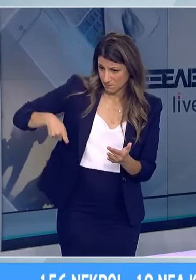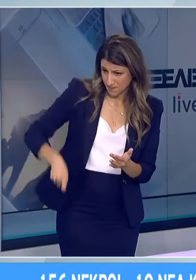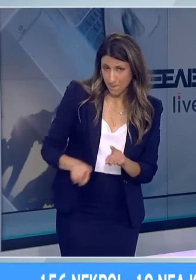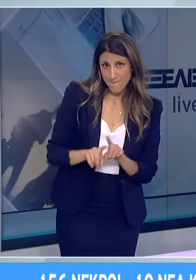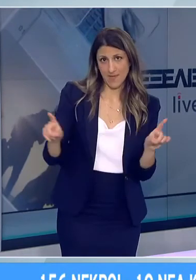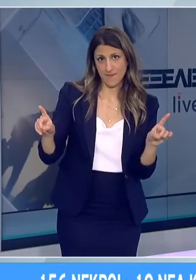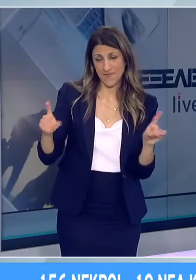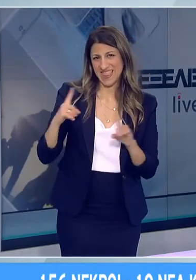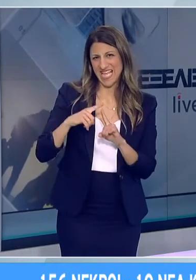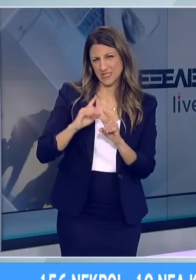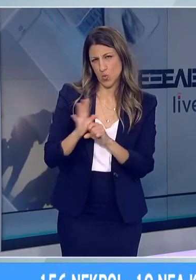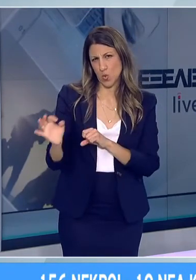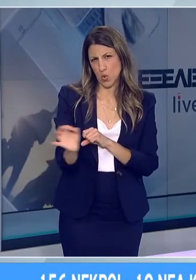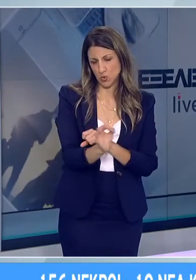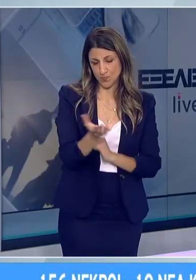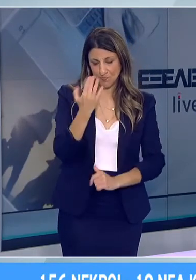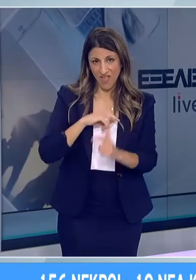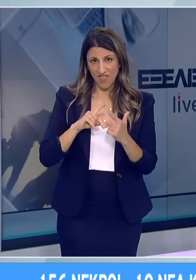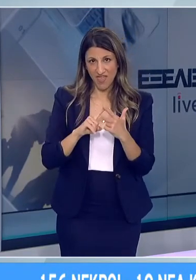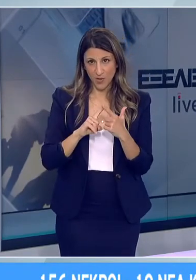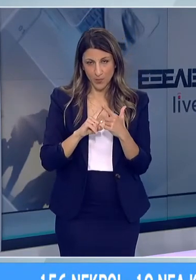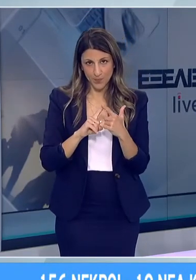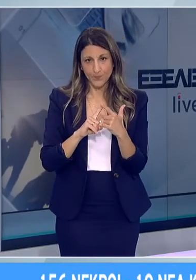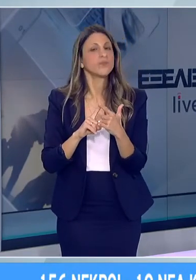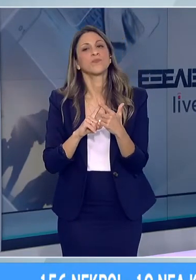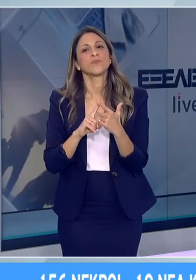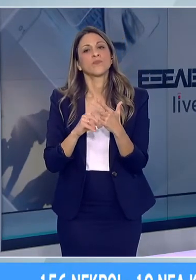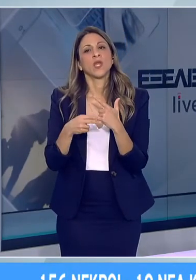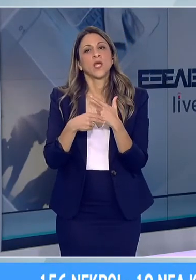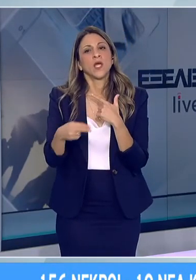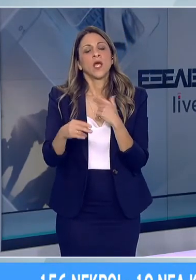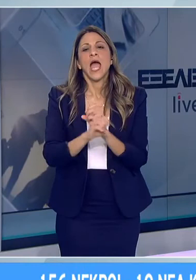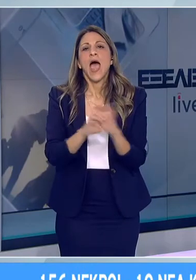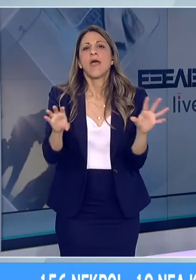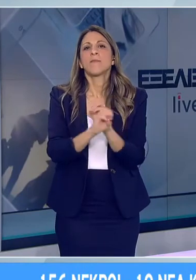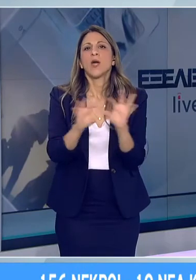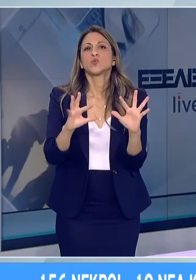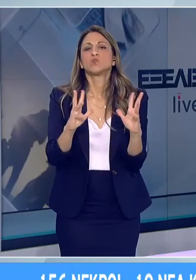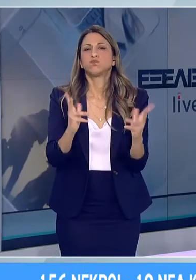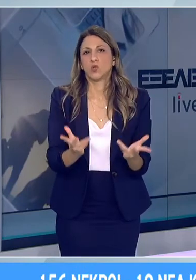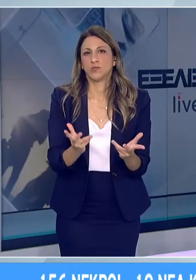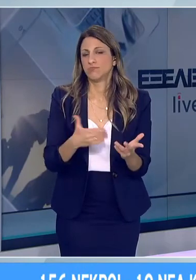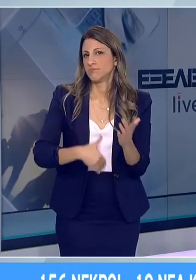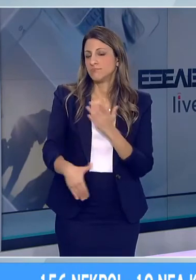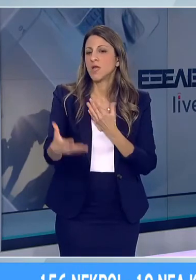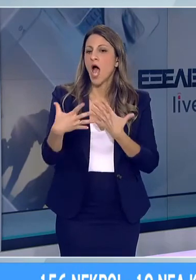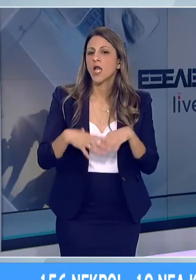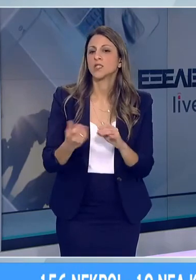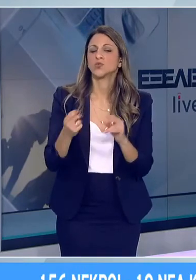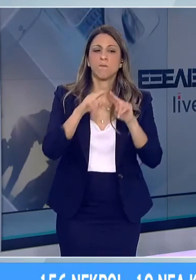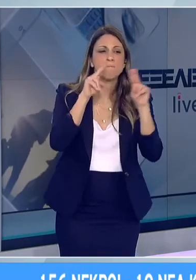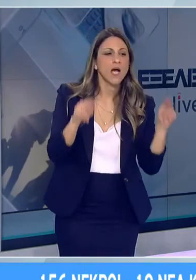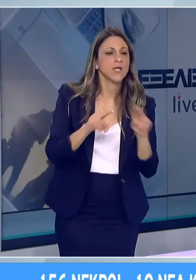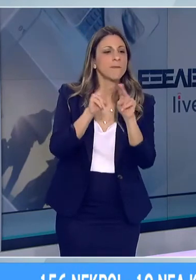κορονοϊού. Επίσης, πότε θα επανέλθει η ενημέρωση στην κανονικότητα, μιας και σταδιακά ανοίγουν όλες οι οικονομικές και κοινωνικές δραστηριότητες